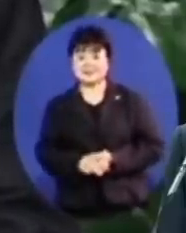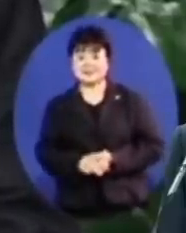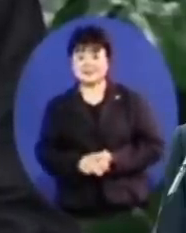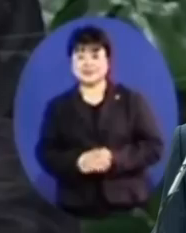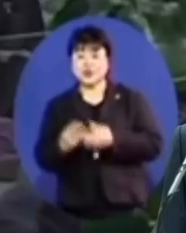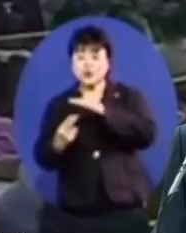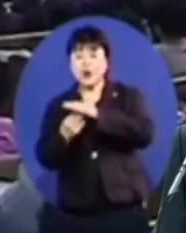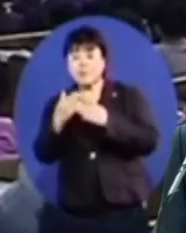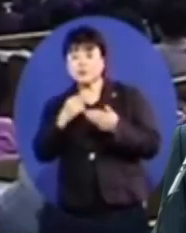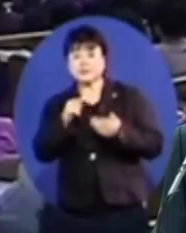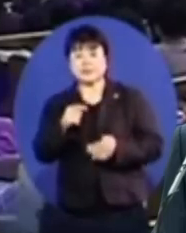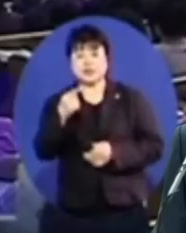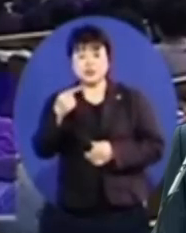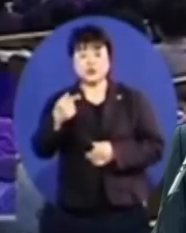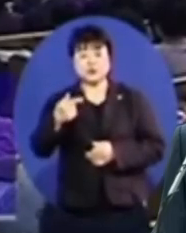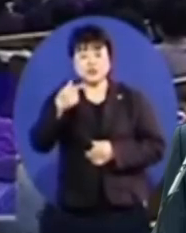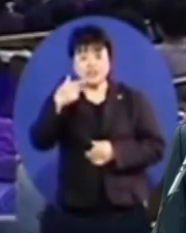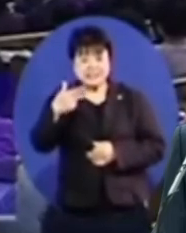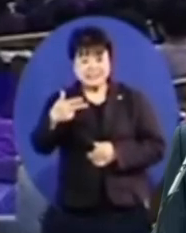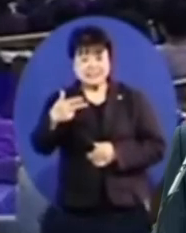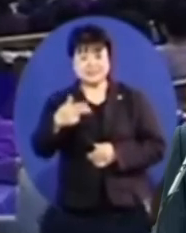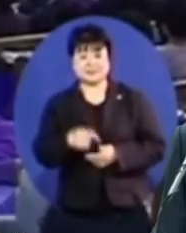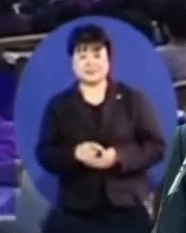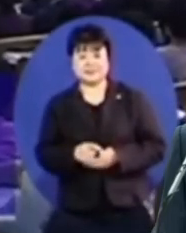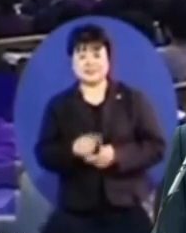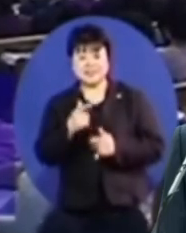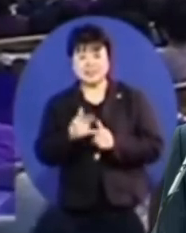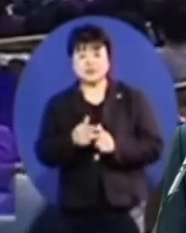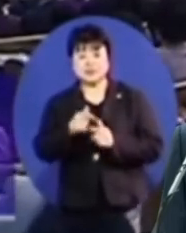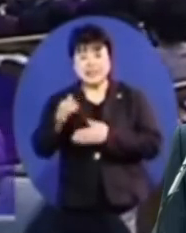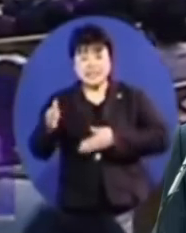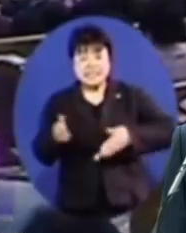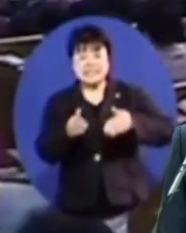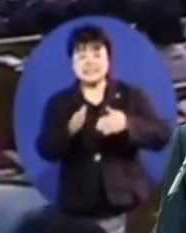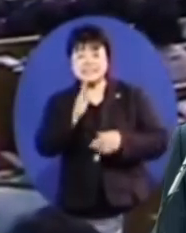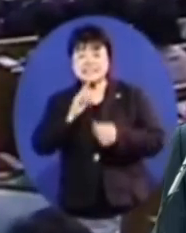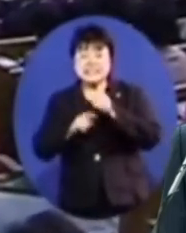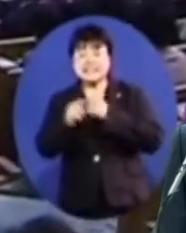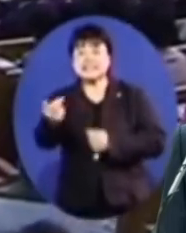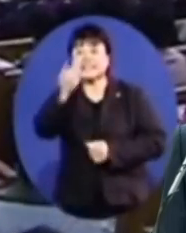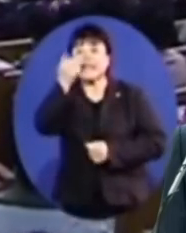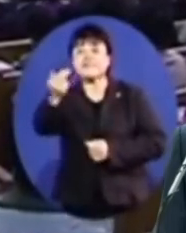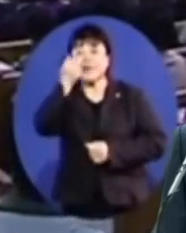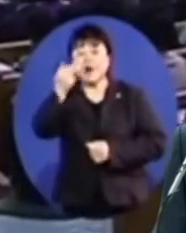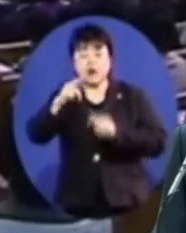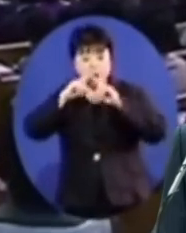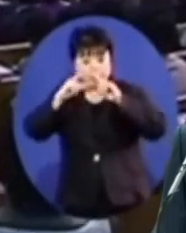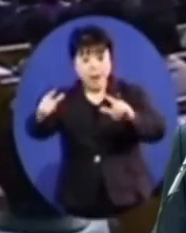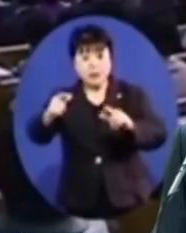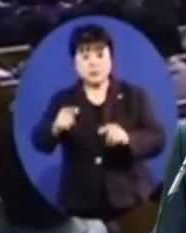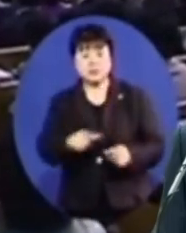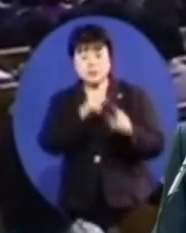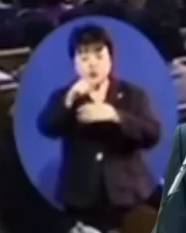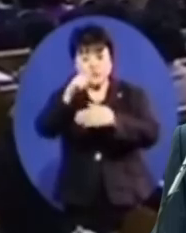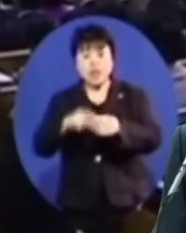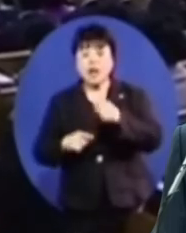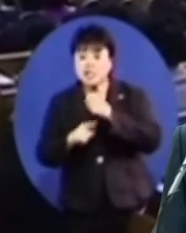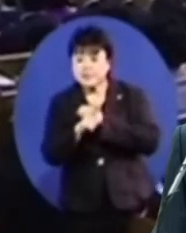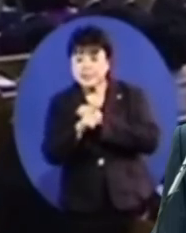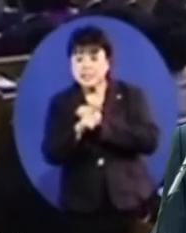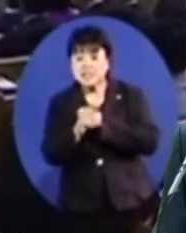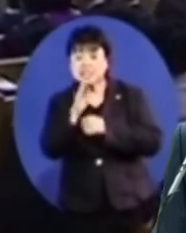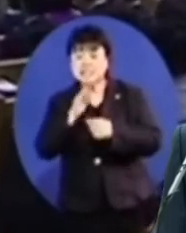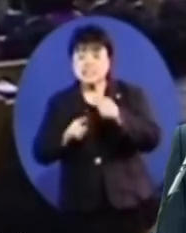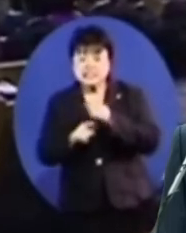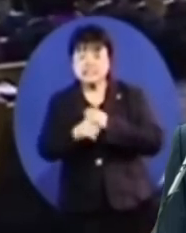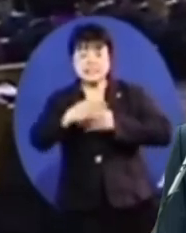요한복음 14장 6절에 예수께서 이르시되 내가 곧 길이요 진리요 생명. 예수님께서 말씀하시기는 삶의 의미와 진리는